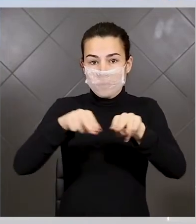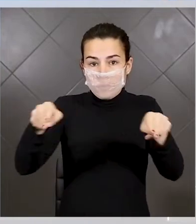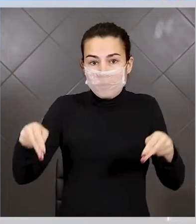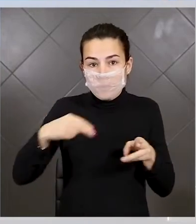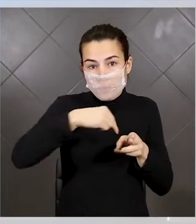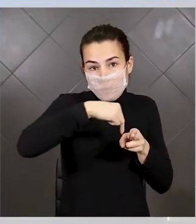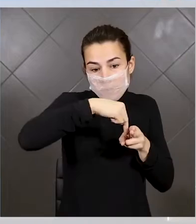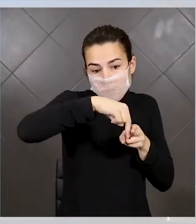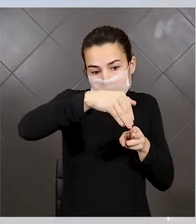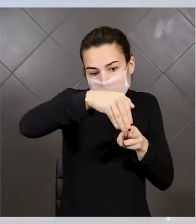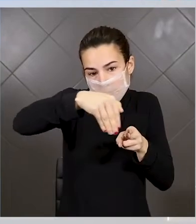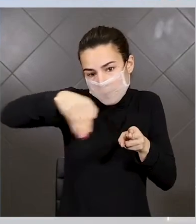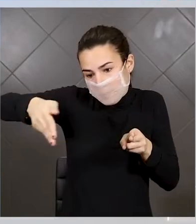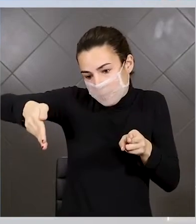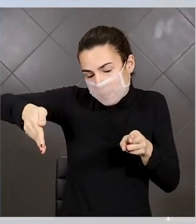La desenganxem.